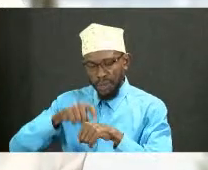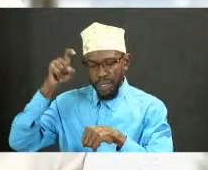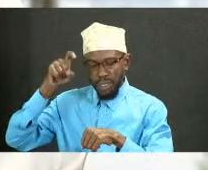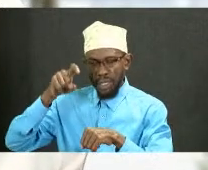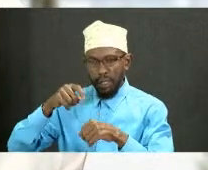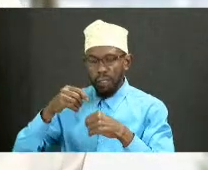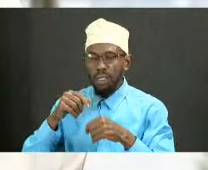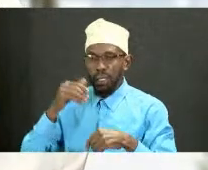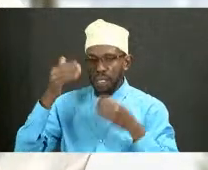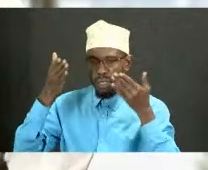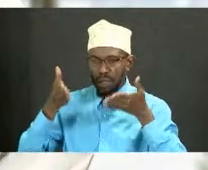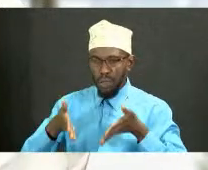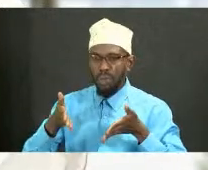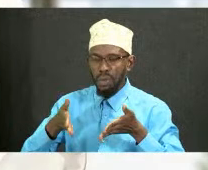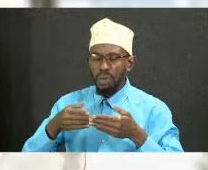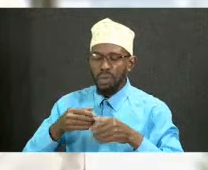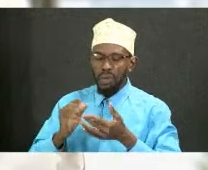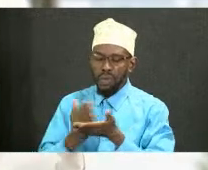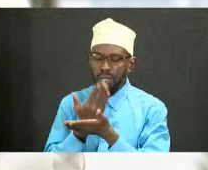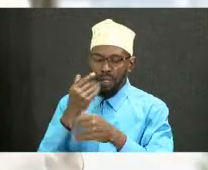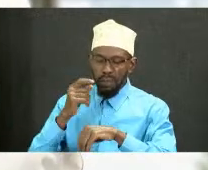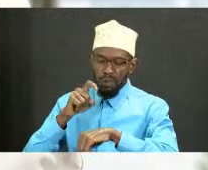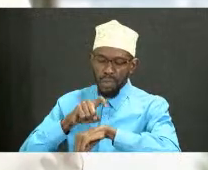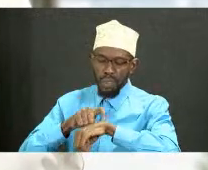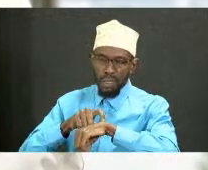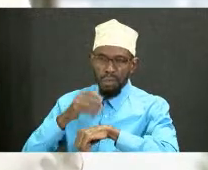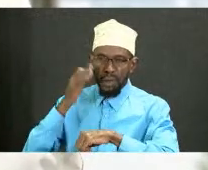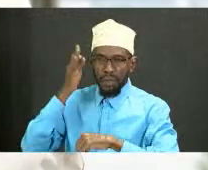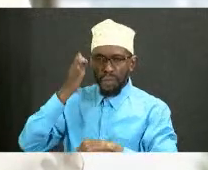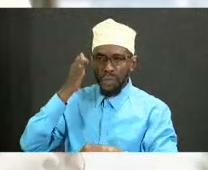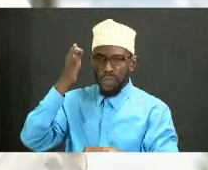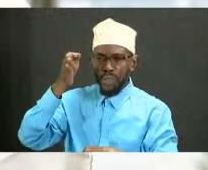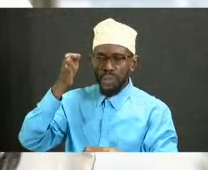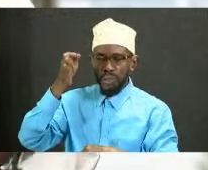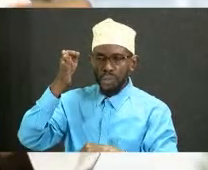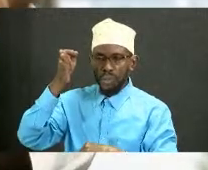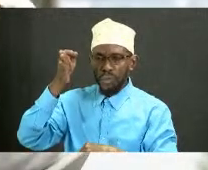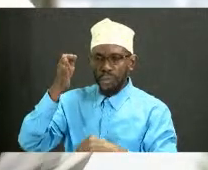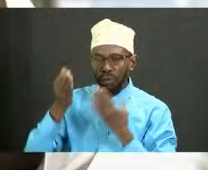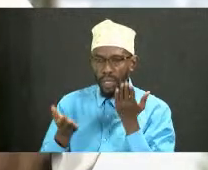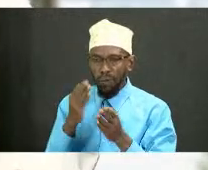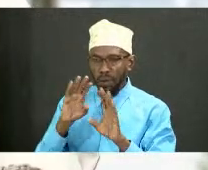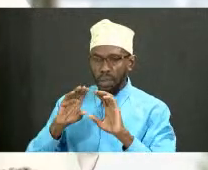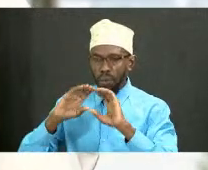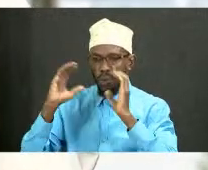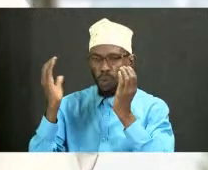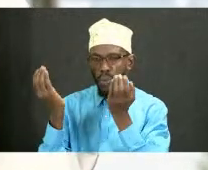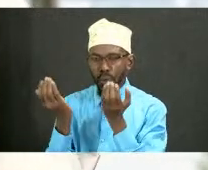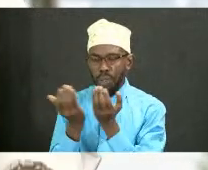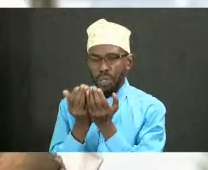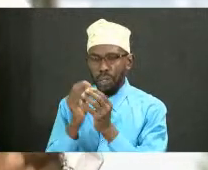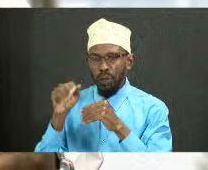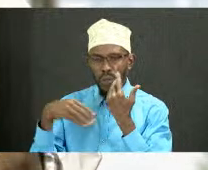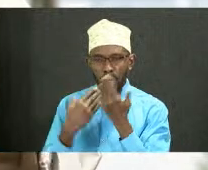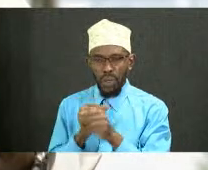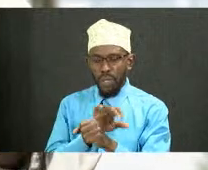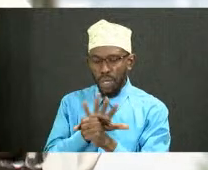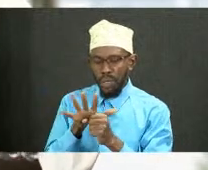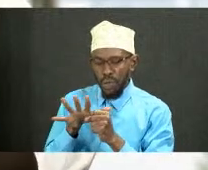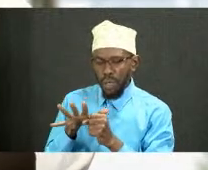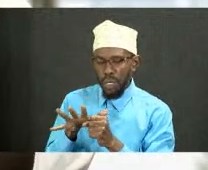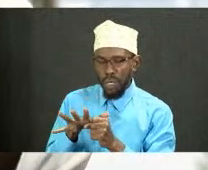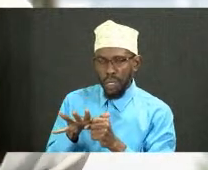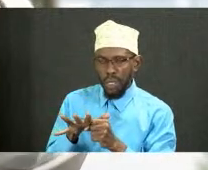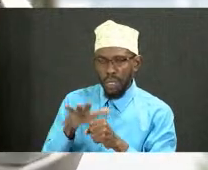yatatuathiri sio kwa sasa pekee yake, pengine kwa muda. Baadhi ya takwimu zinaonyesha kama ulimwengu mzima takriban janga la